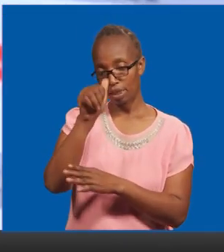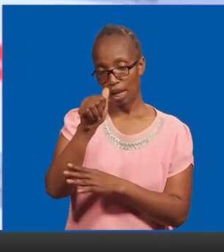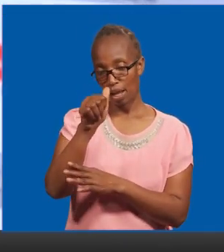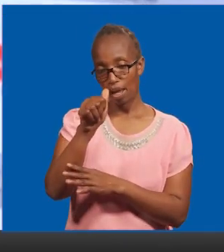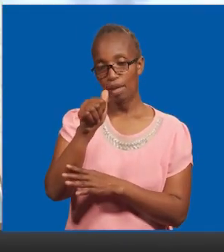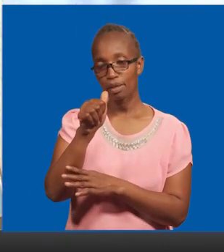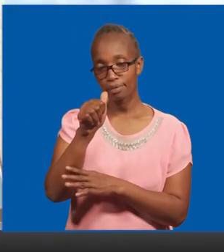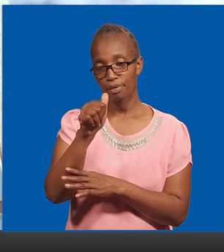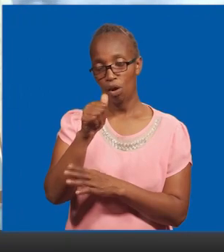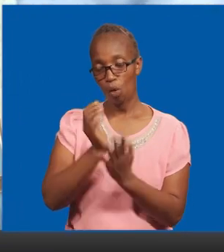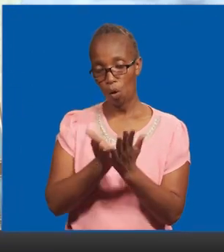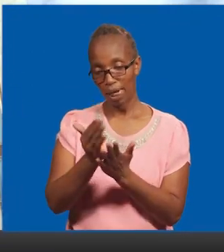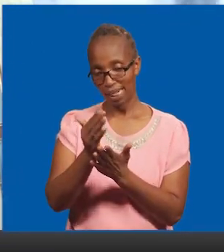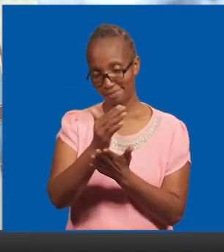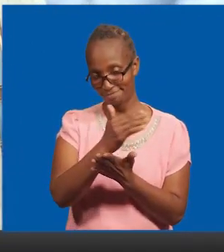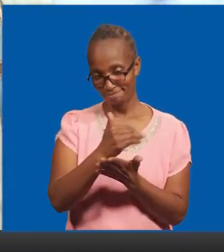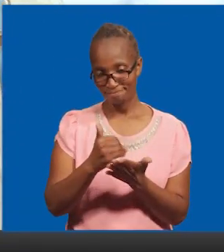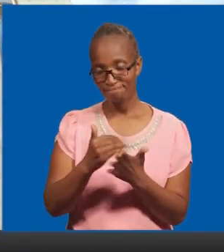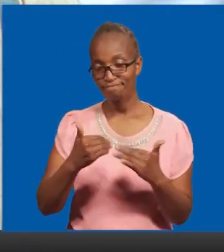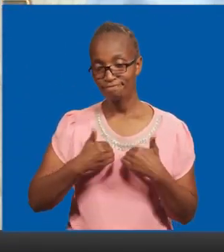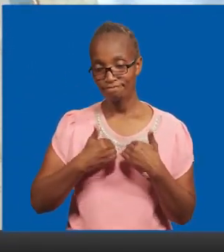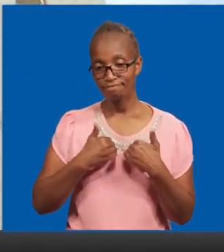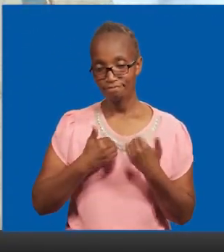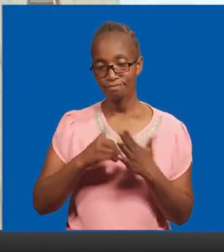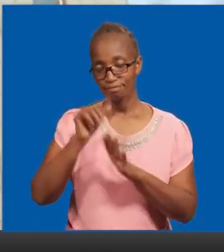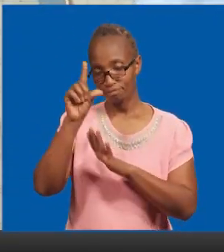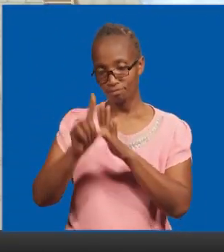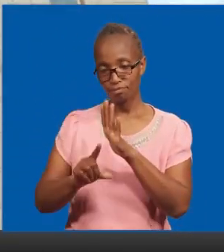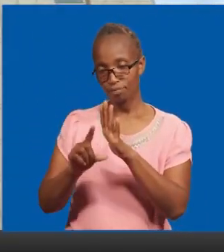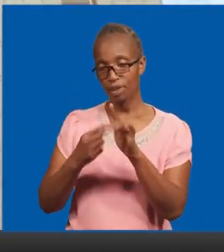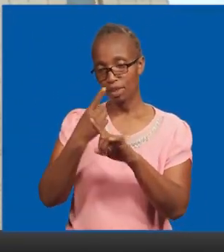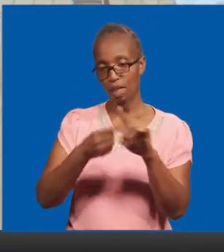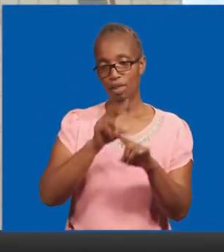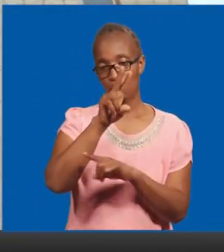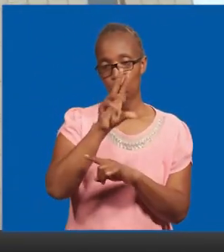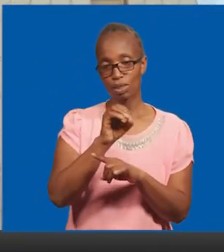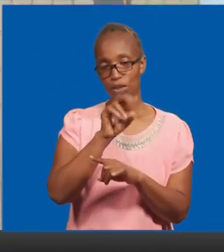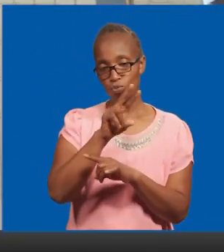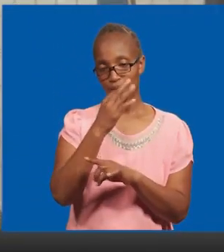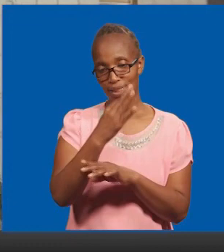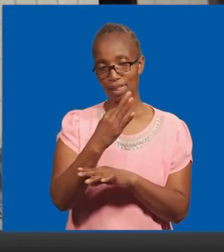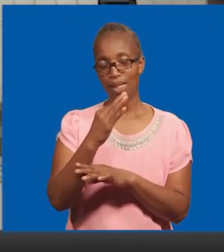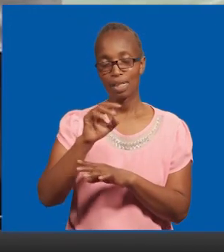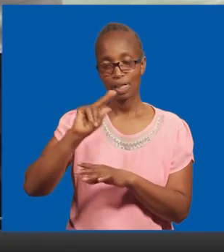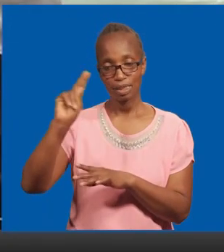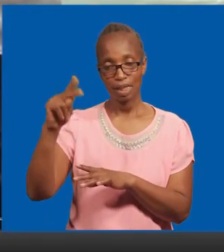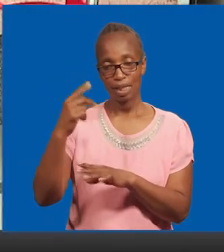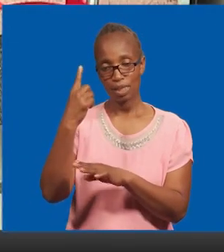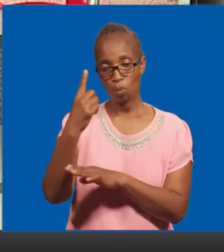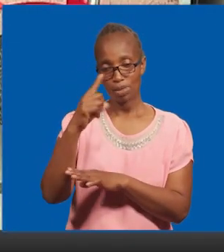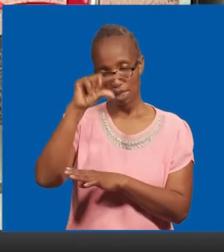mamlaka ya ushuru nchini yamekuwa kwa 6.7% kati ya mwaka 2022 na